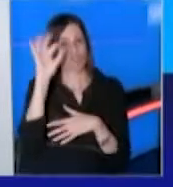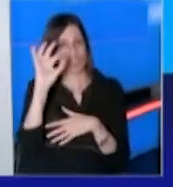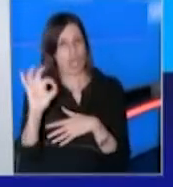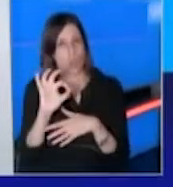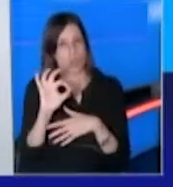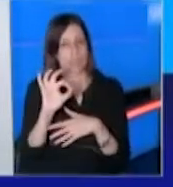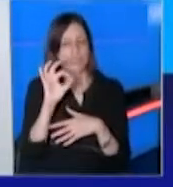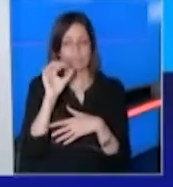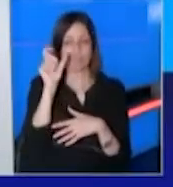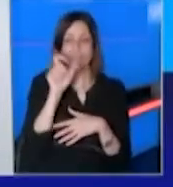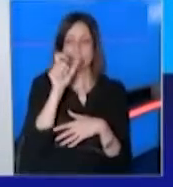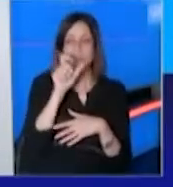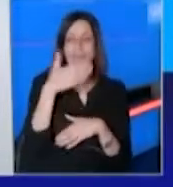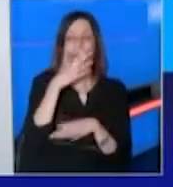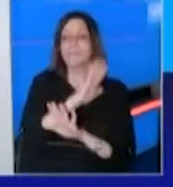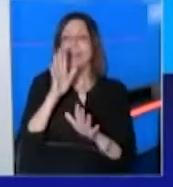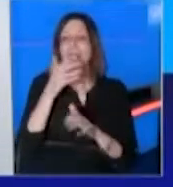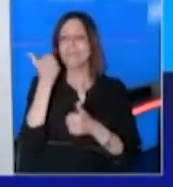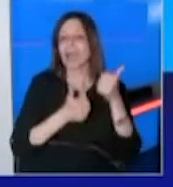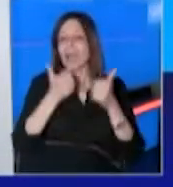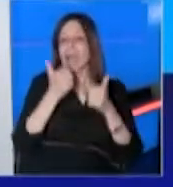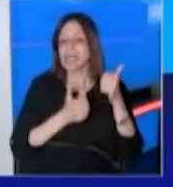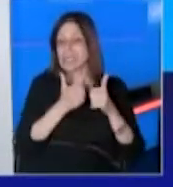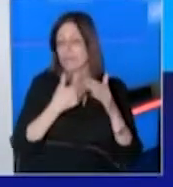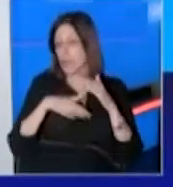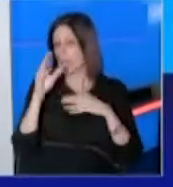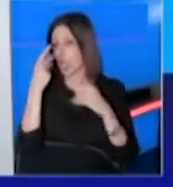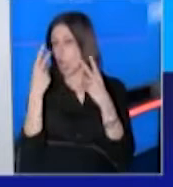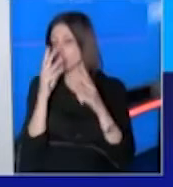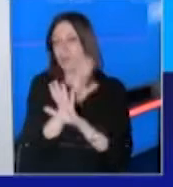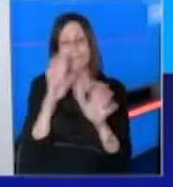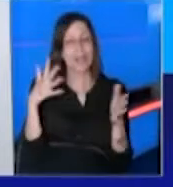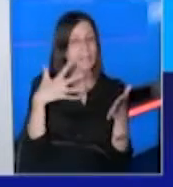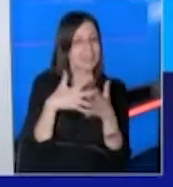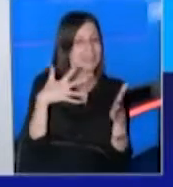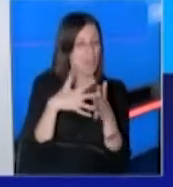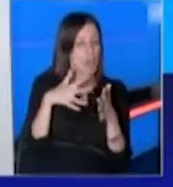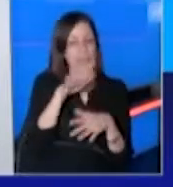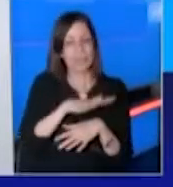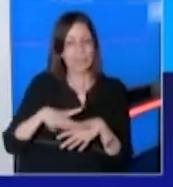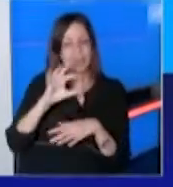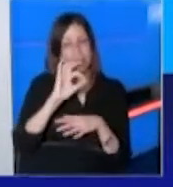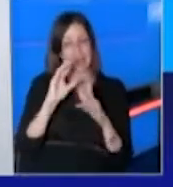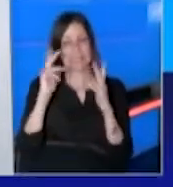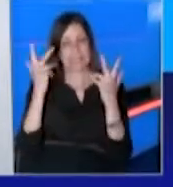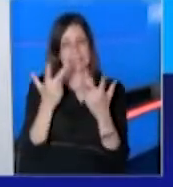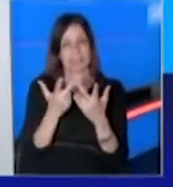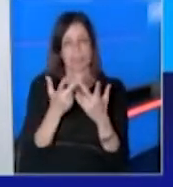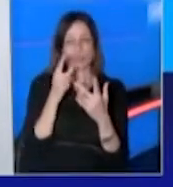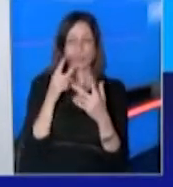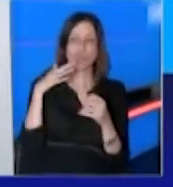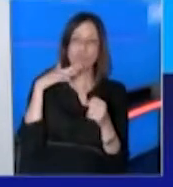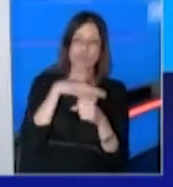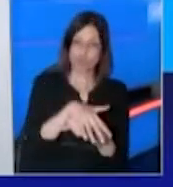מאזרחי המדינה, בלי שום מכרז, וחשוב מזה, בלי שום בדיקות רוחביות על הציבור כולו,